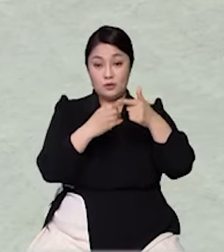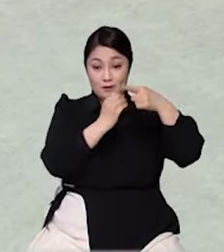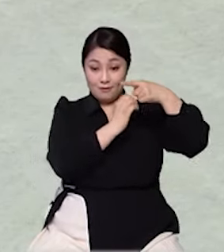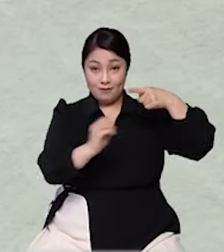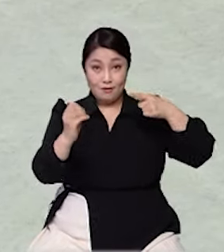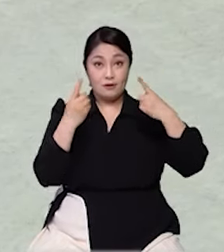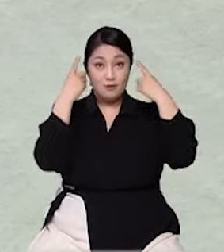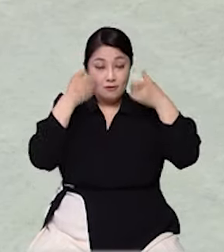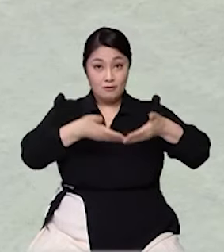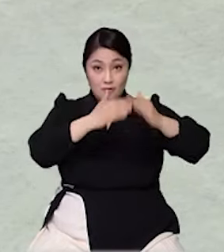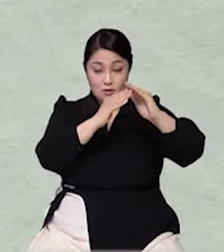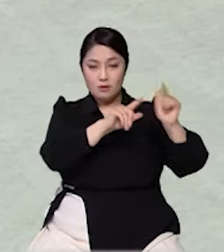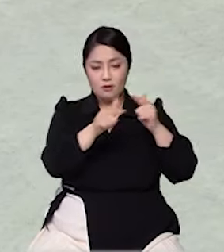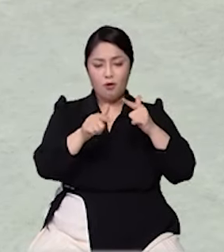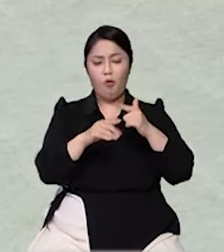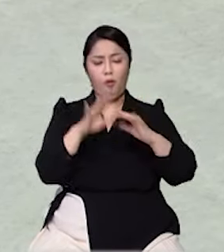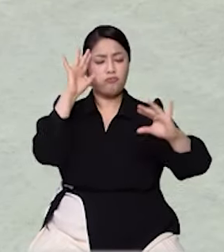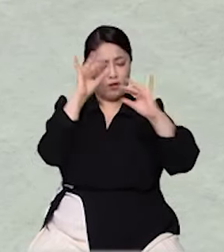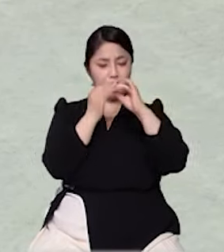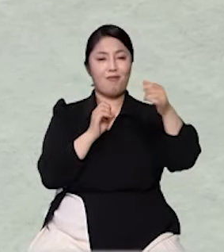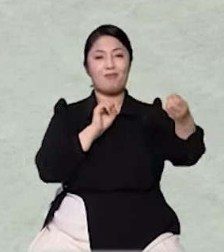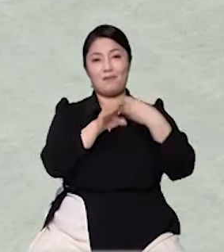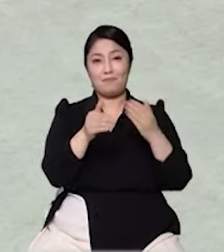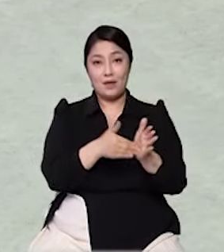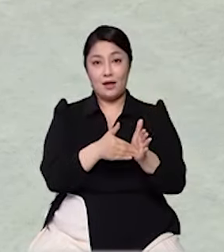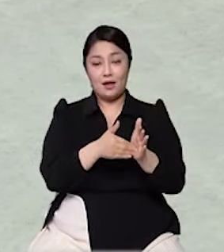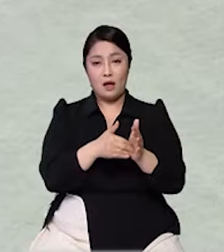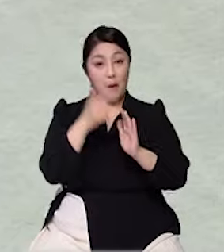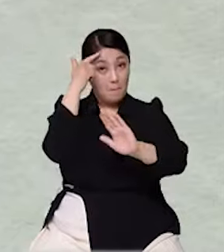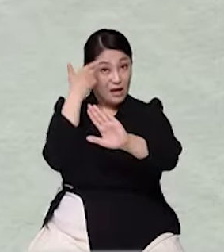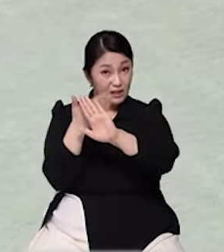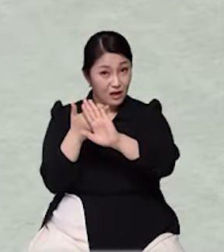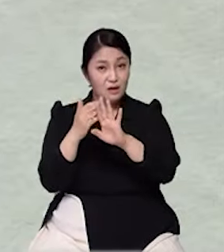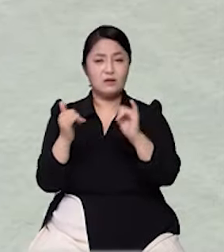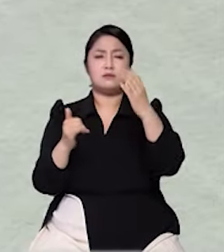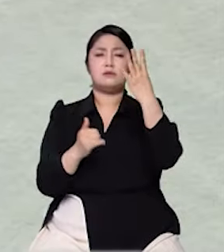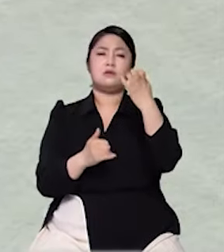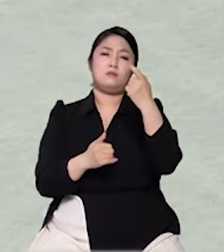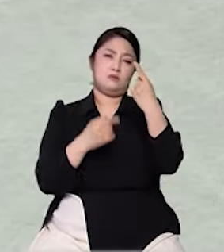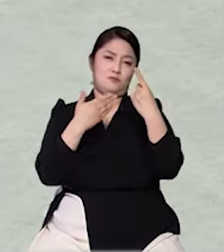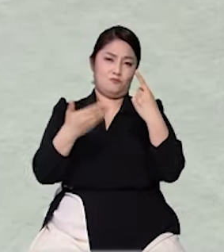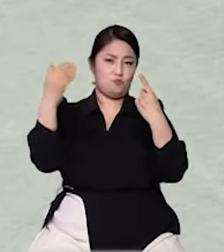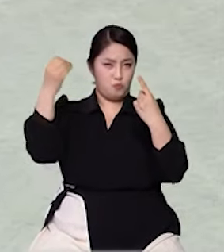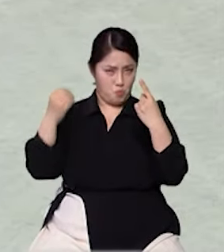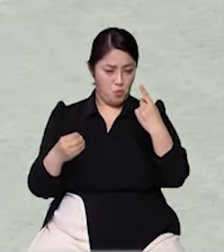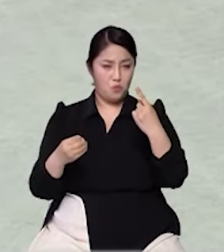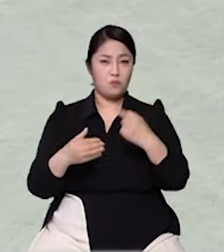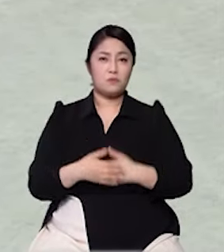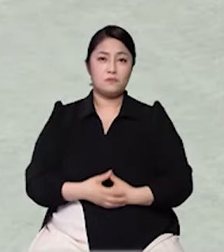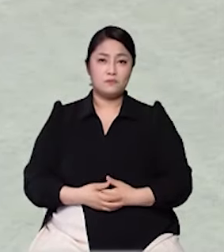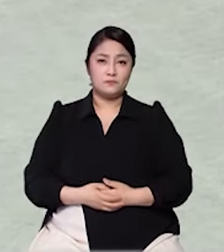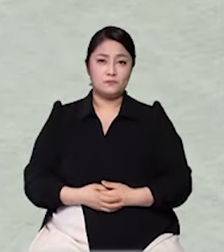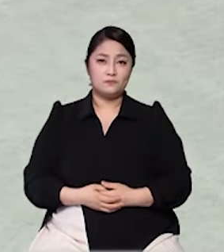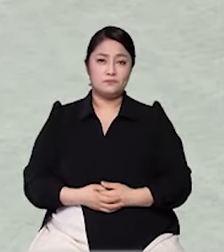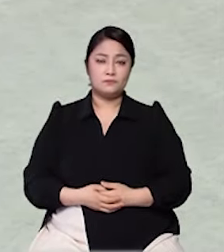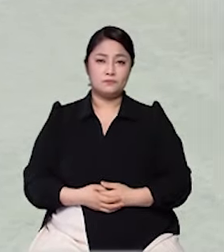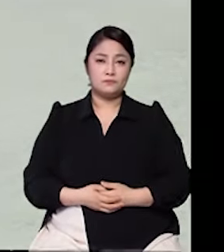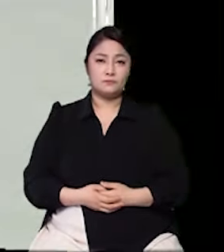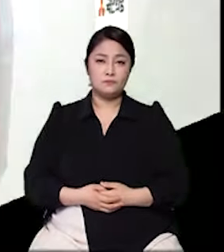설치의 찬성한다 고 답했습니다 반들 변도 41.9% 나 됐습니다